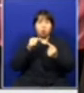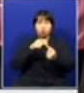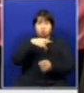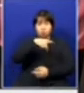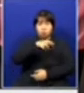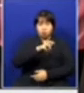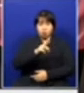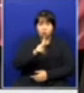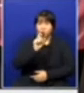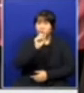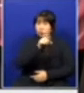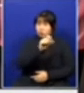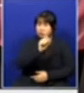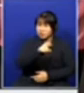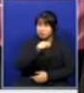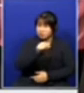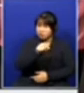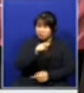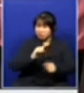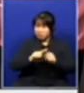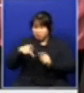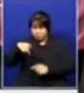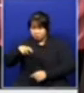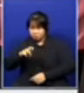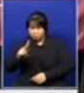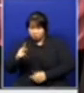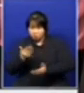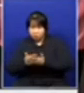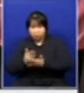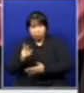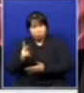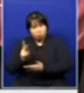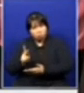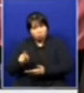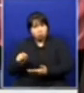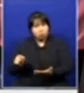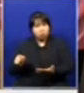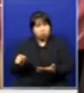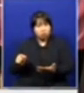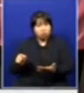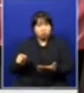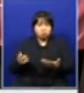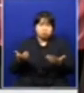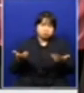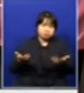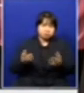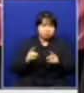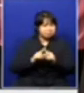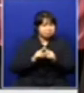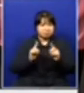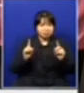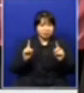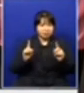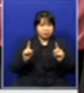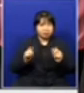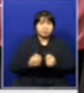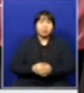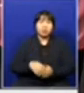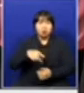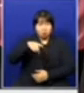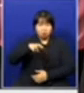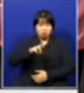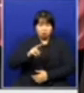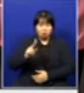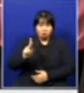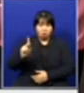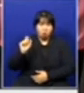เฉินมันเกิดอะไรขึ้นบ้านเมืองเราห้ามมันไม่ได้พรก.กู้กับพรก.